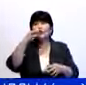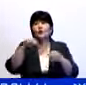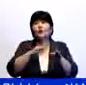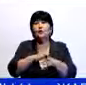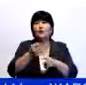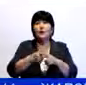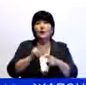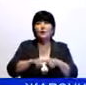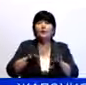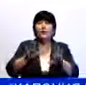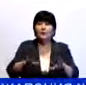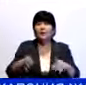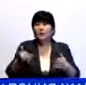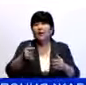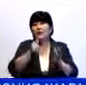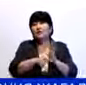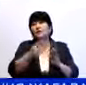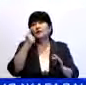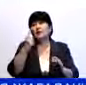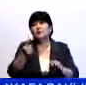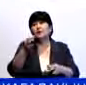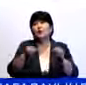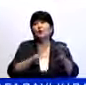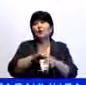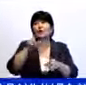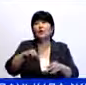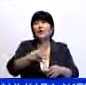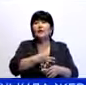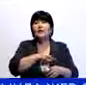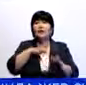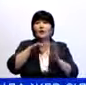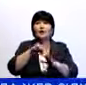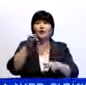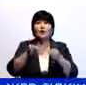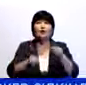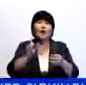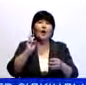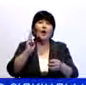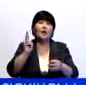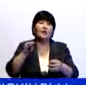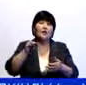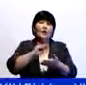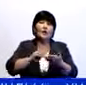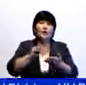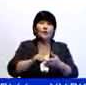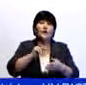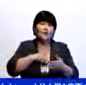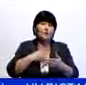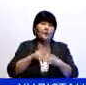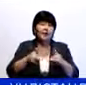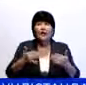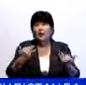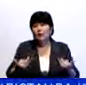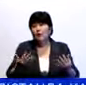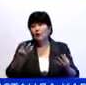орындаушылар өңірлік палатасында бүгінде 71 жеке сот орындаушы заң күшіне енген сот актілерін орындау барысында еңбек етіп келеді.